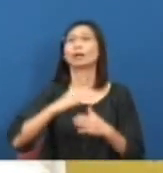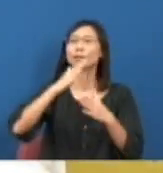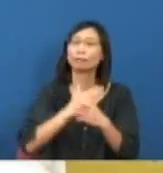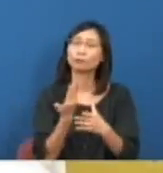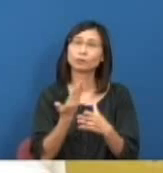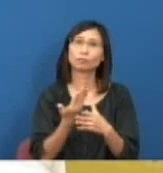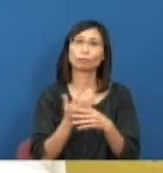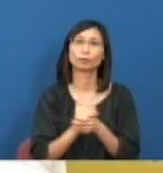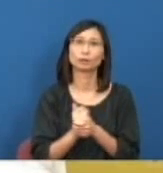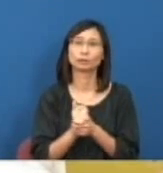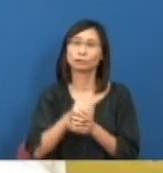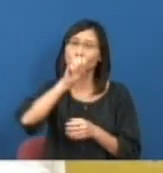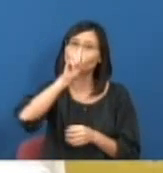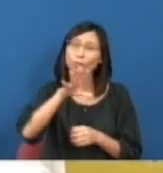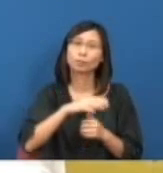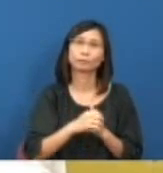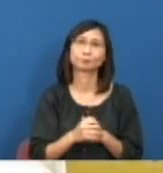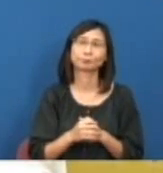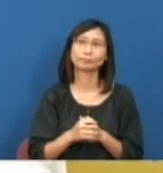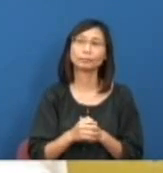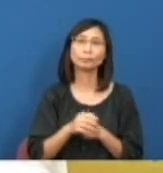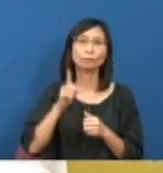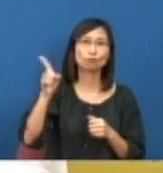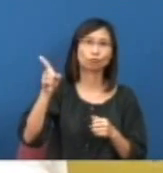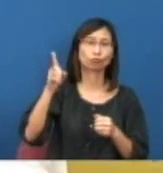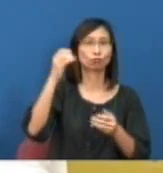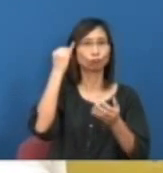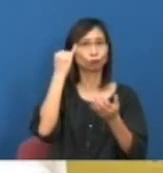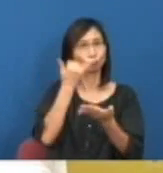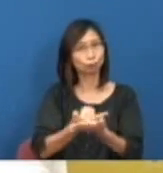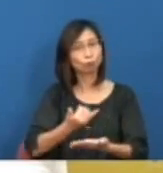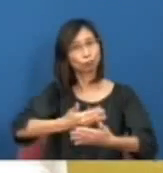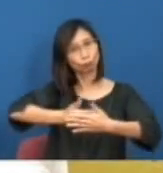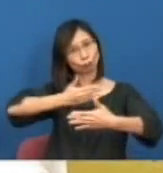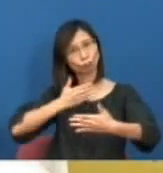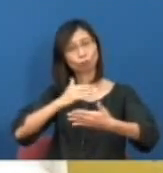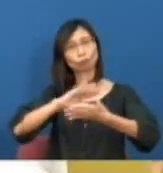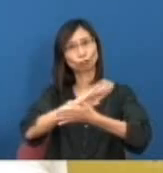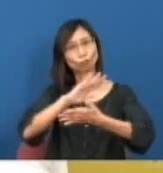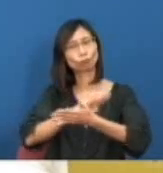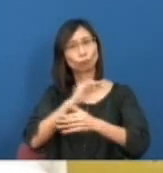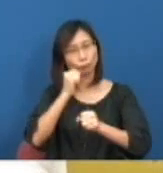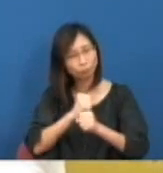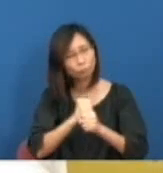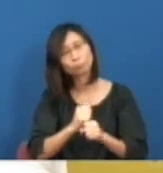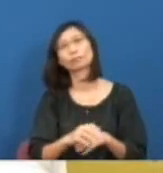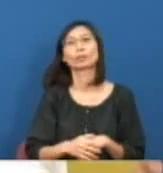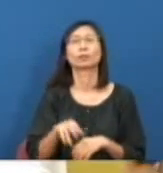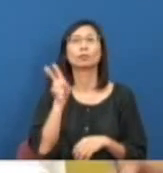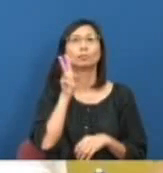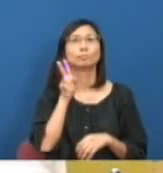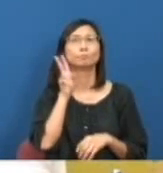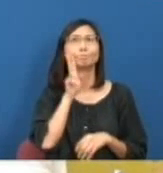解回應佢過身之前嗰一兩年嘅嘢咧，係做功夫啊。係咪？當然以前嘅回憶